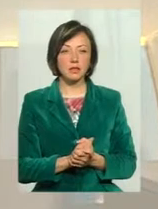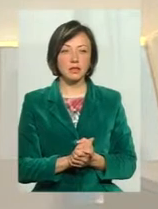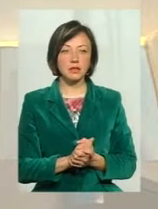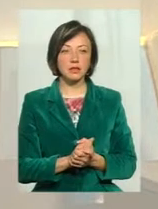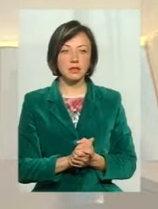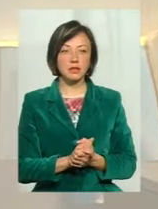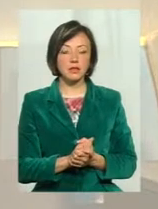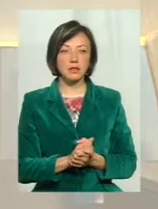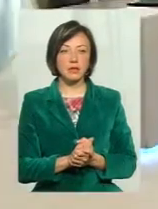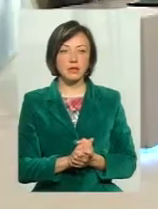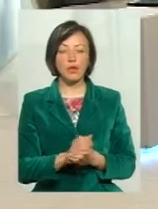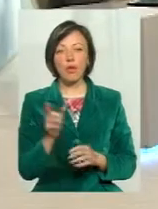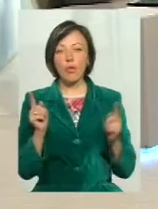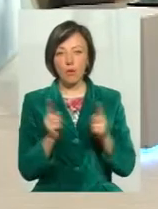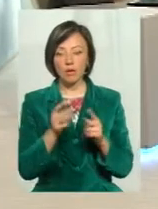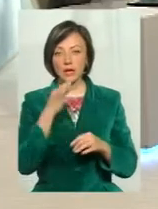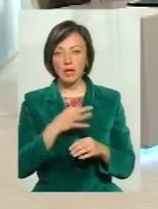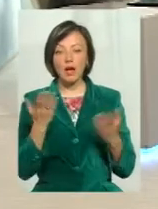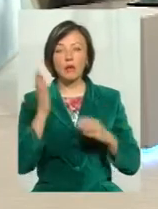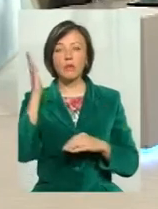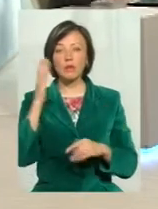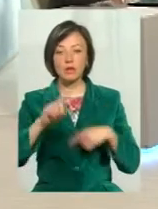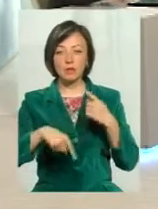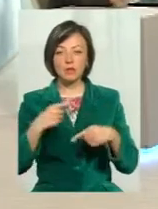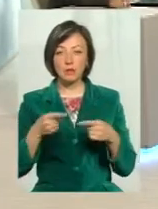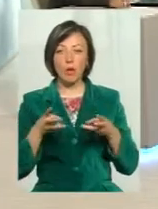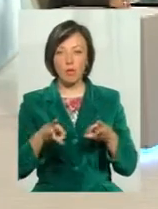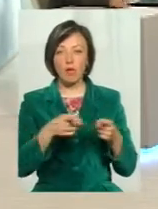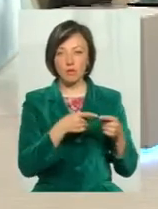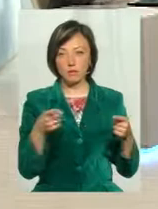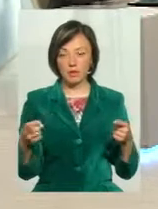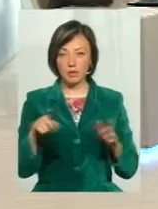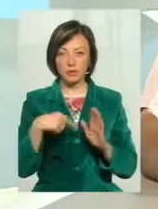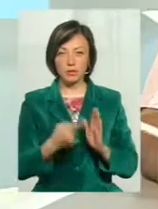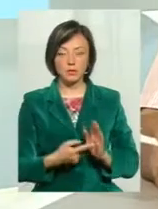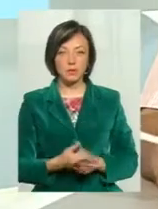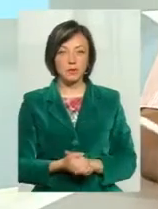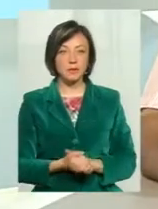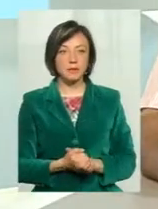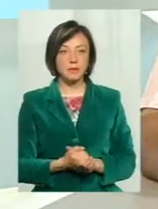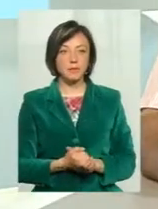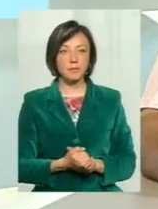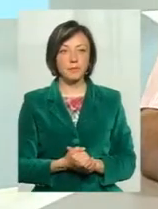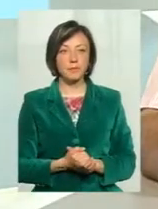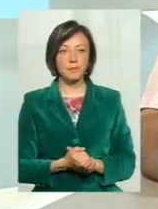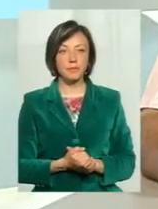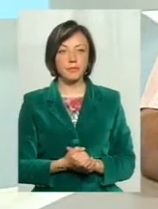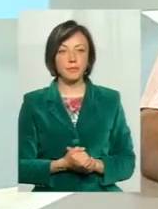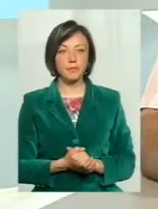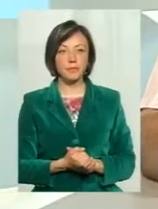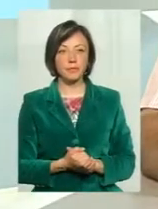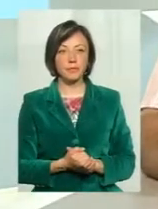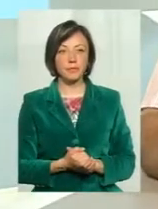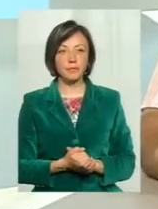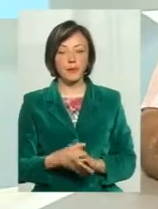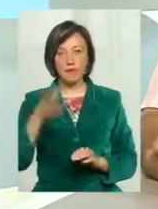кінця залишилась. Які прогнози на наступний саме опалювальний період у вас? Ну, враховуючи, скажімо